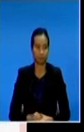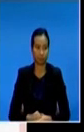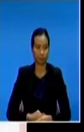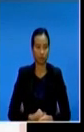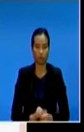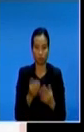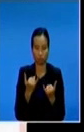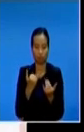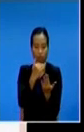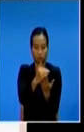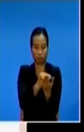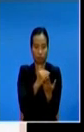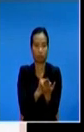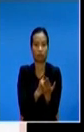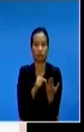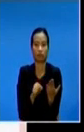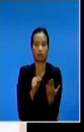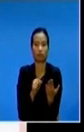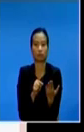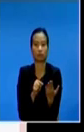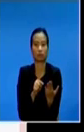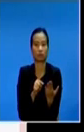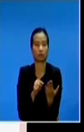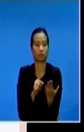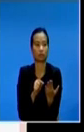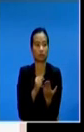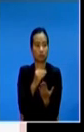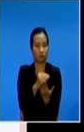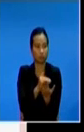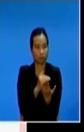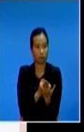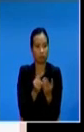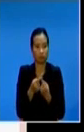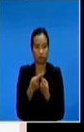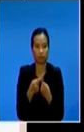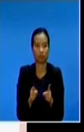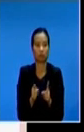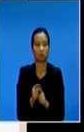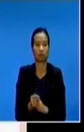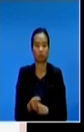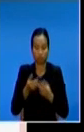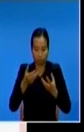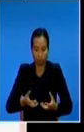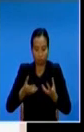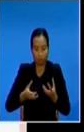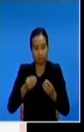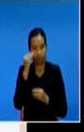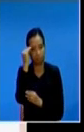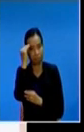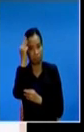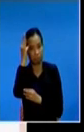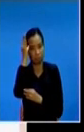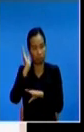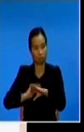นี่คือบัญชีเรียงอาวุโสแล้วเรามีแล้วอาวุโสแต่เราจะไปถ่วงน้ำหนักสำหรับความรู้สามสามารถ